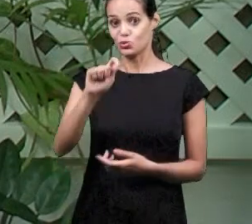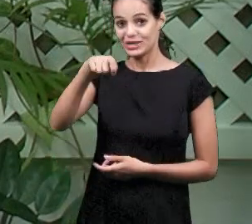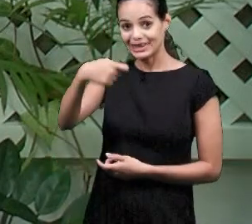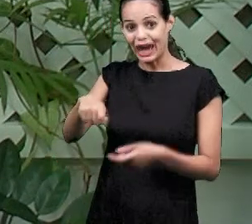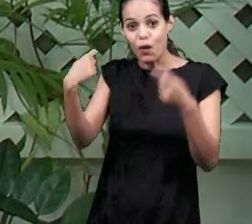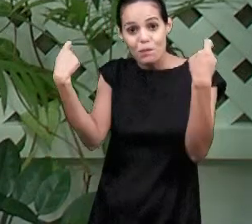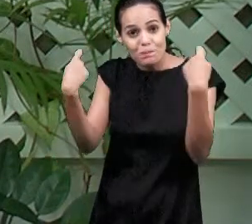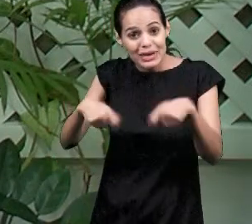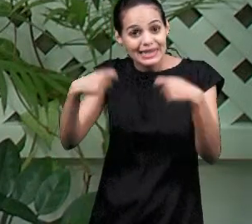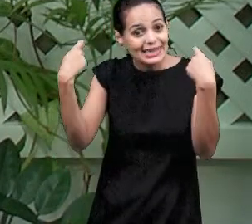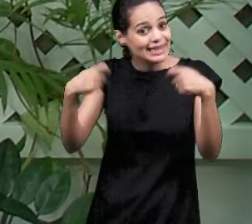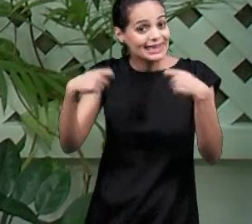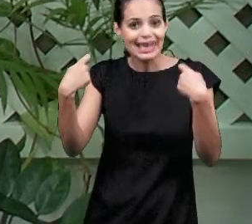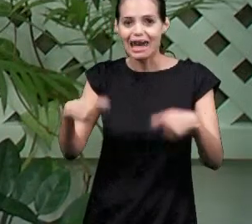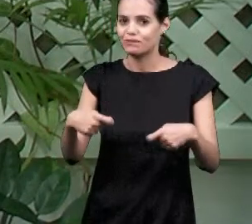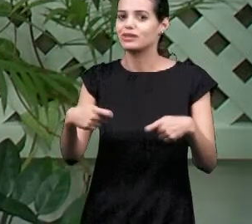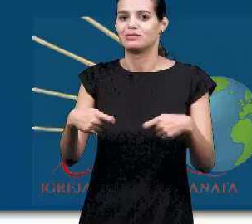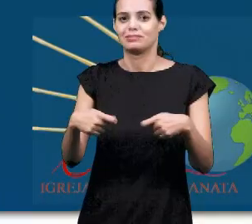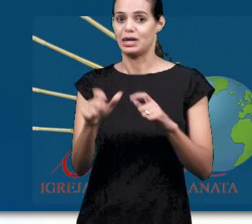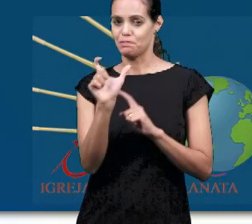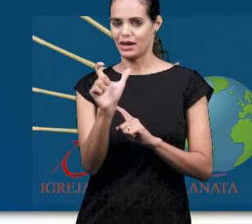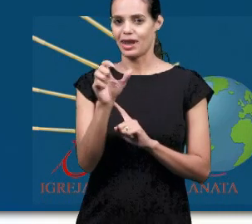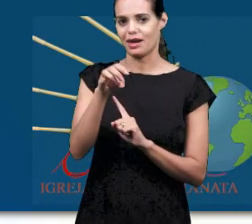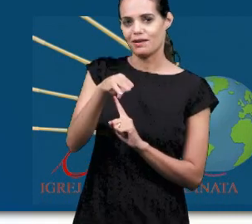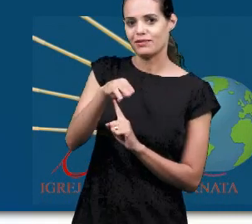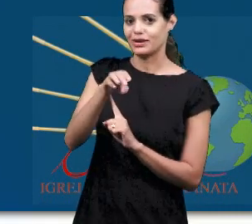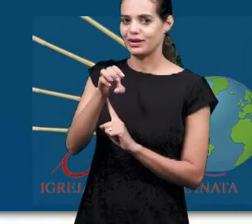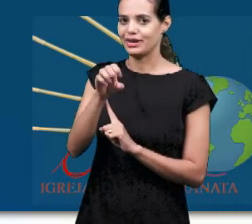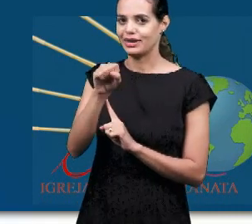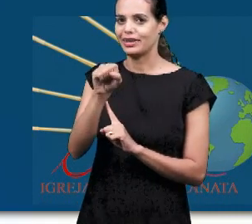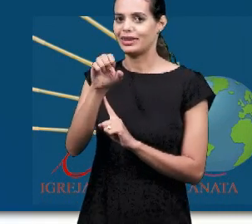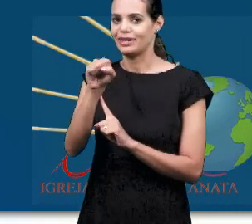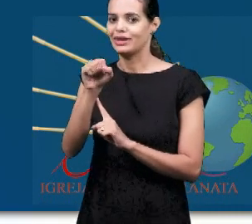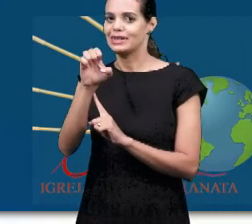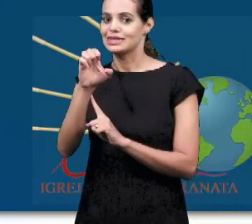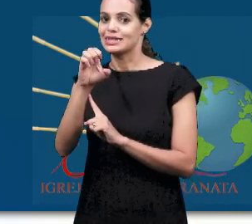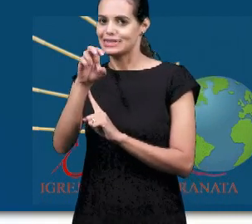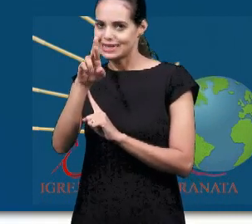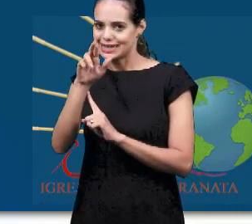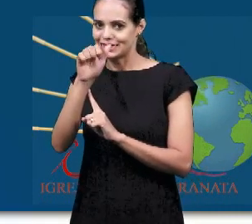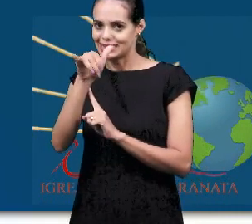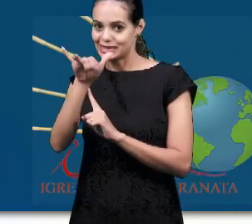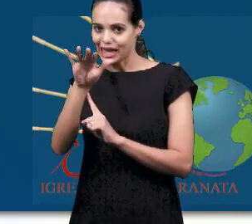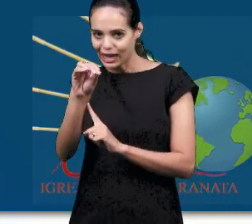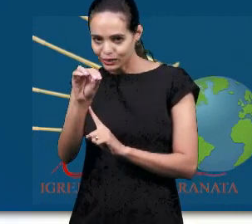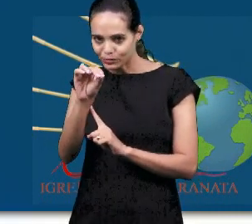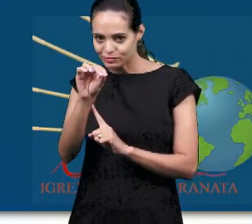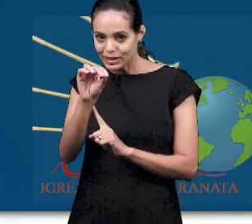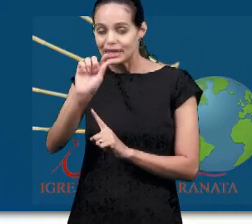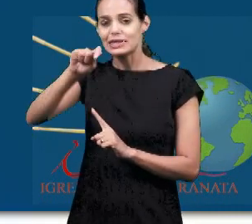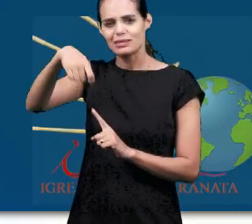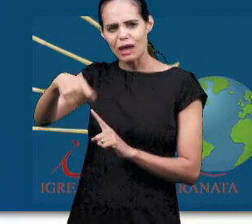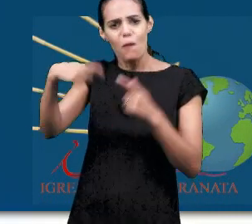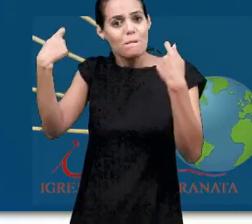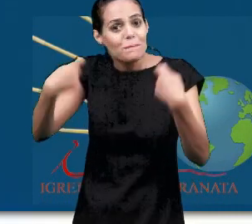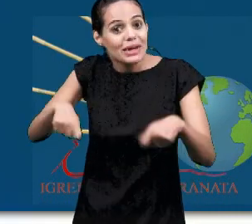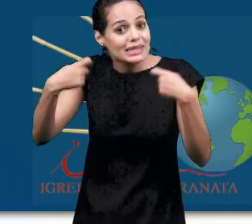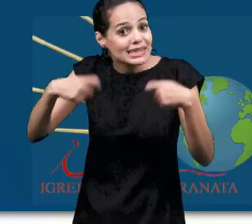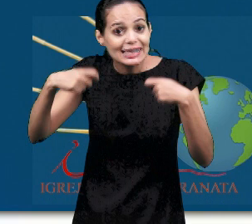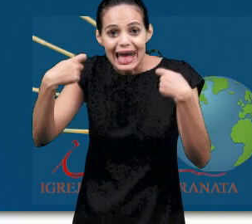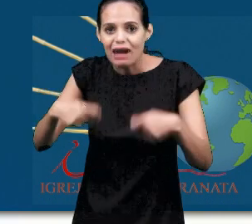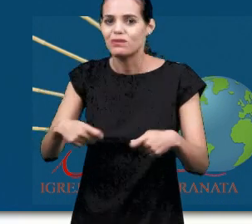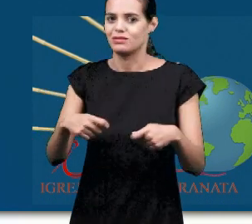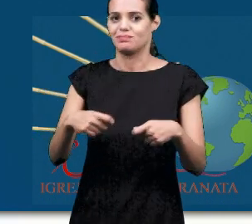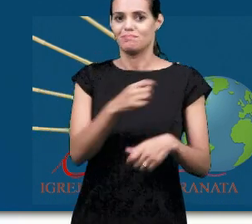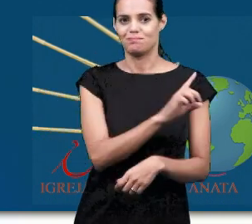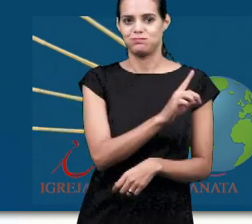quand Jésus passe avant la Pentecôte à Samarie, il était en train de dire, je vais sauver des Samaritains aussi.